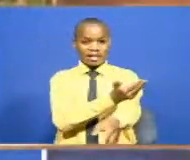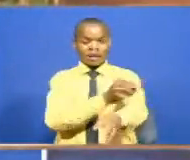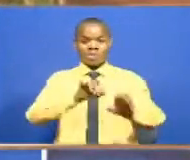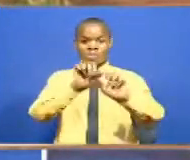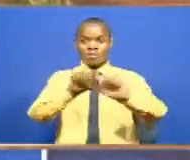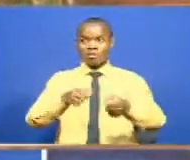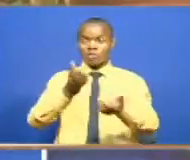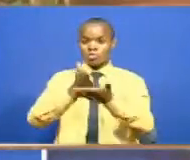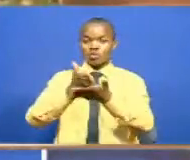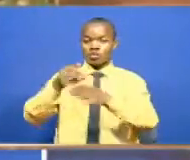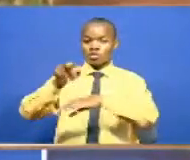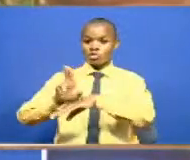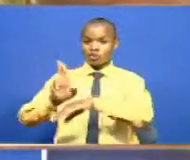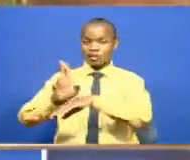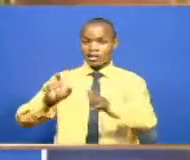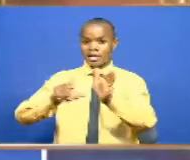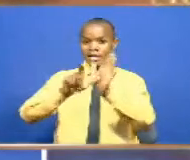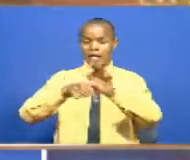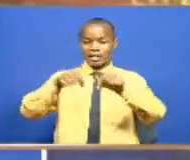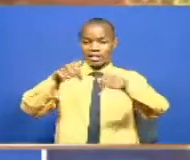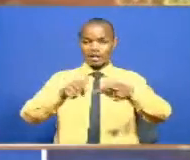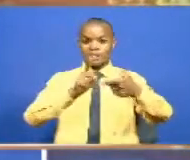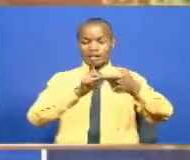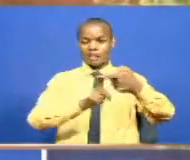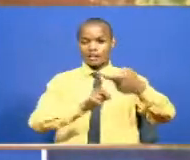kuidhinisha matumizi yake baadaye mwaka huu.